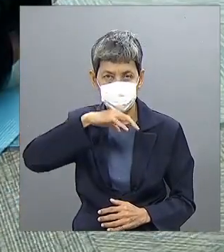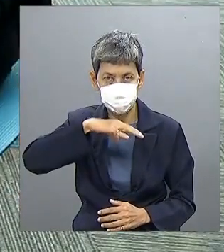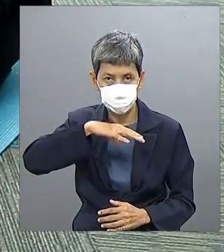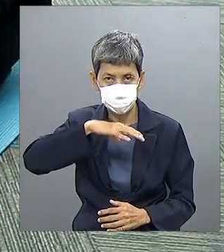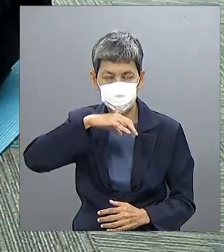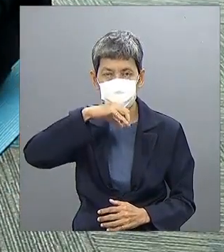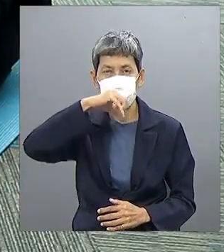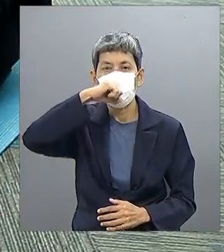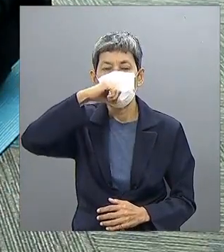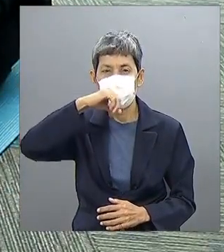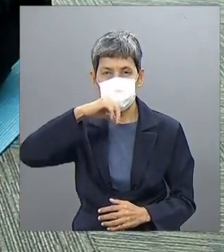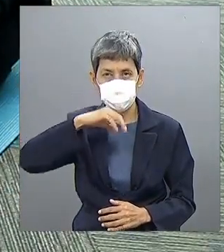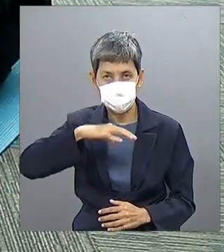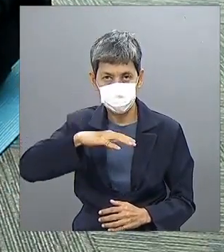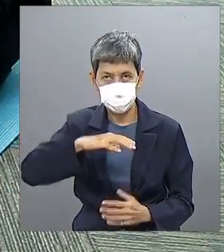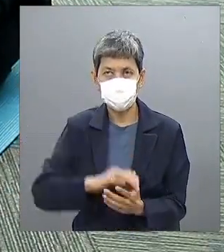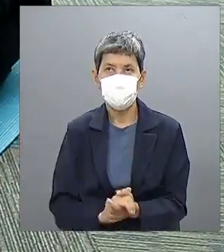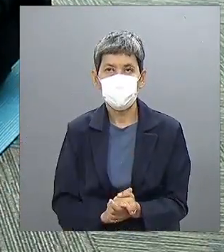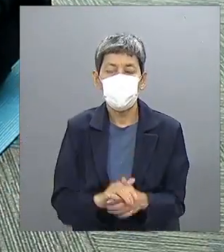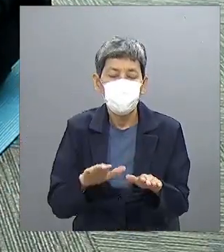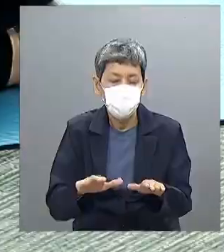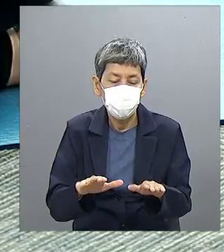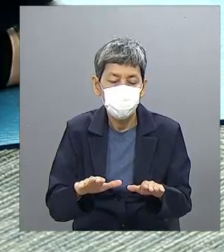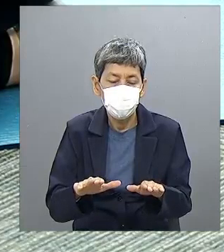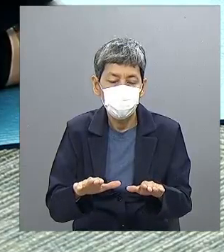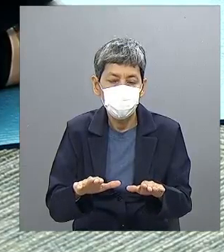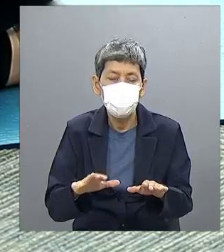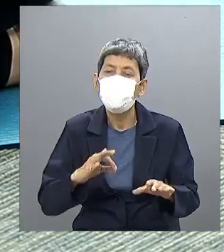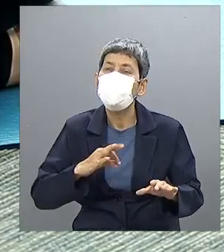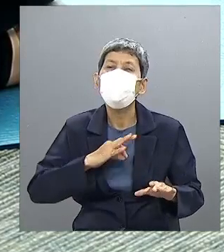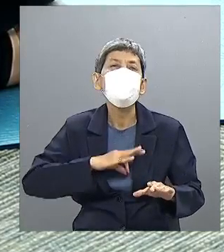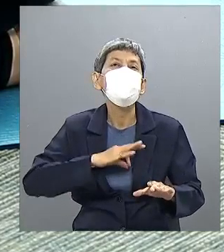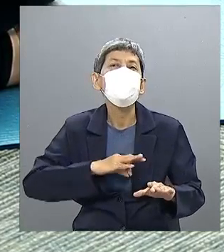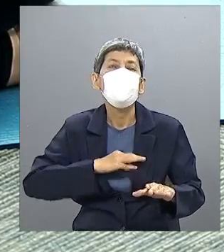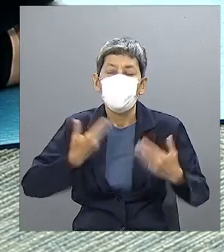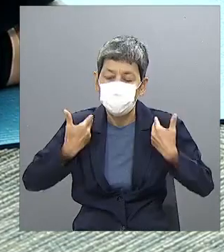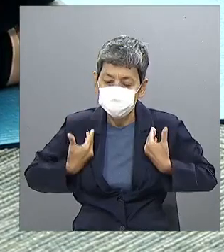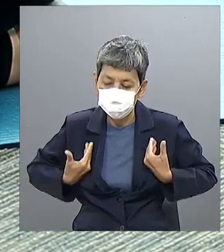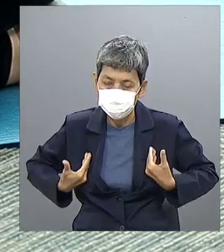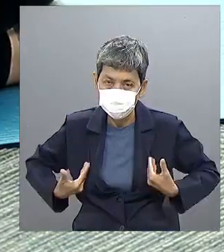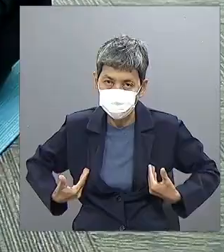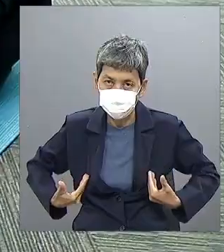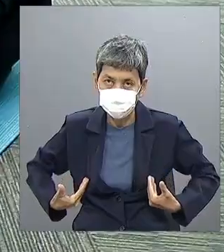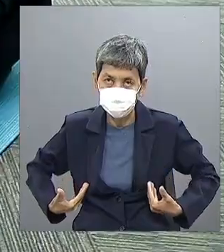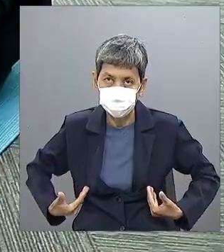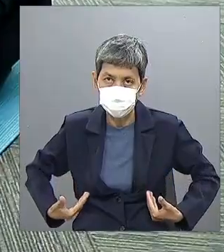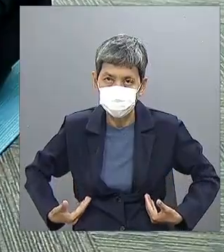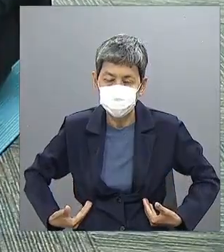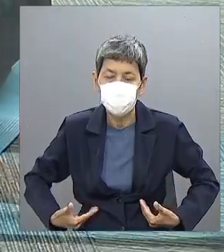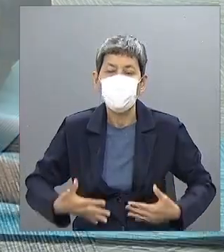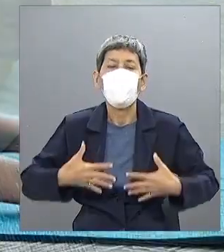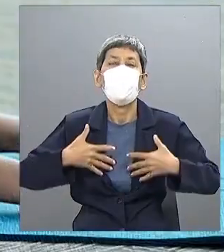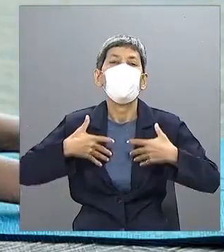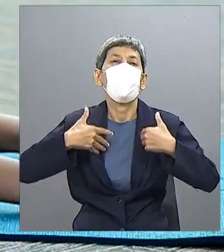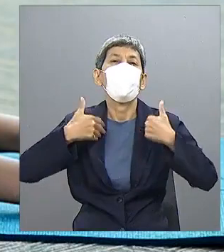ค่ะเราสามารถพักได้จนกระทั่งเรารู้สึกว่ากล้ามเนื้อหลังเมื่อกี้ที่ถูกใช้งานนะคะมันผ่อนคลาย